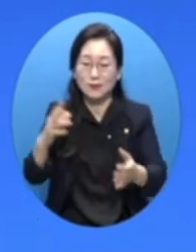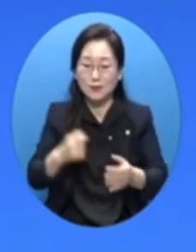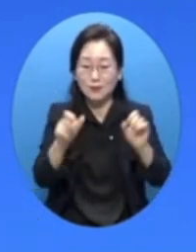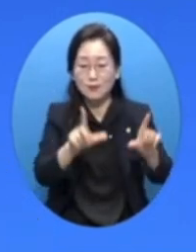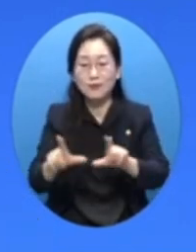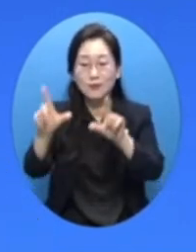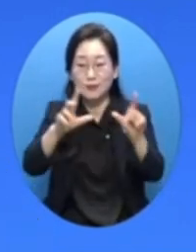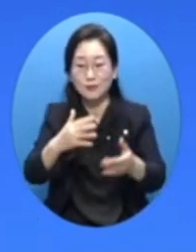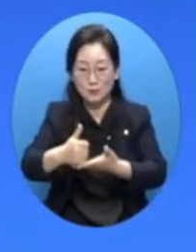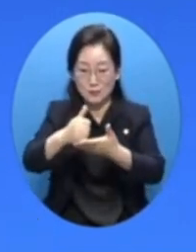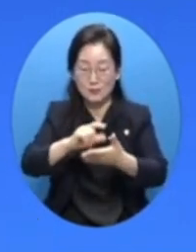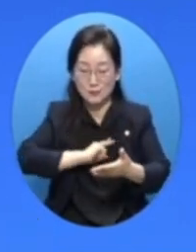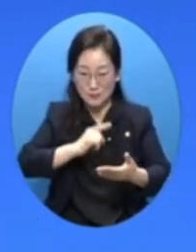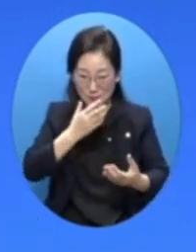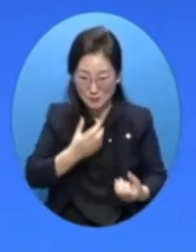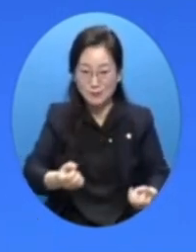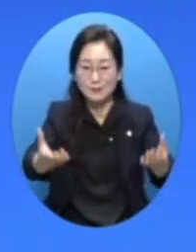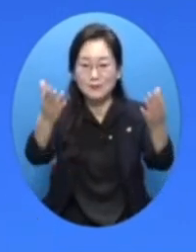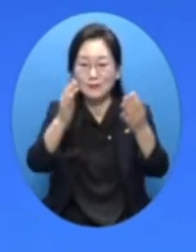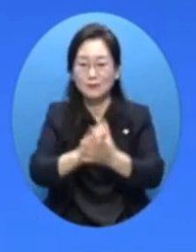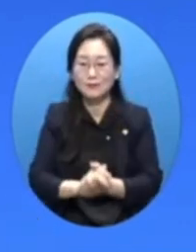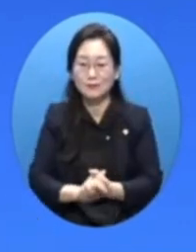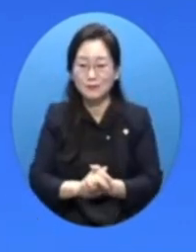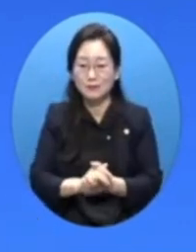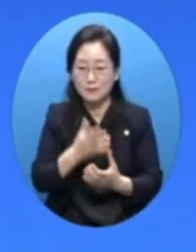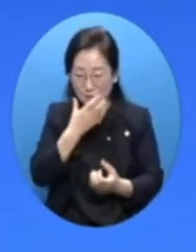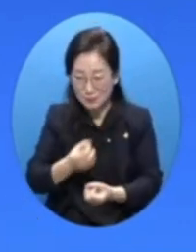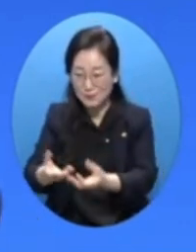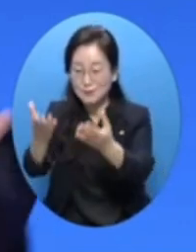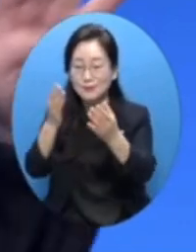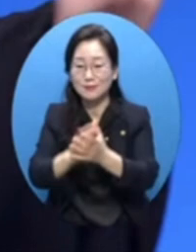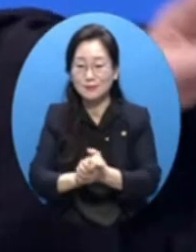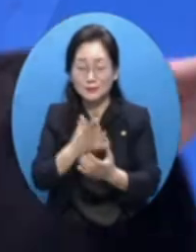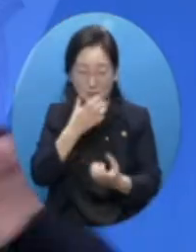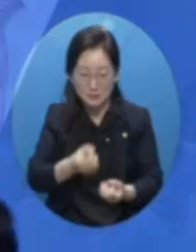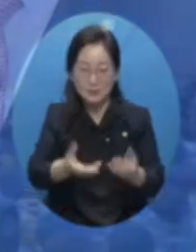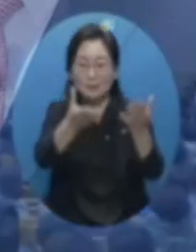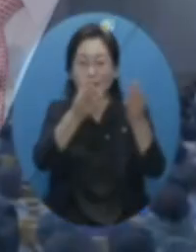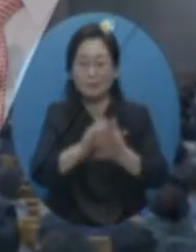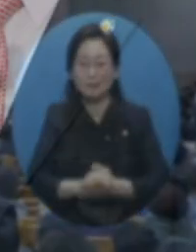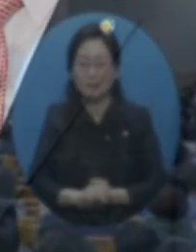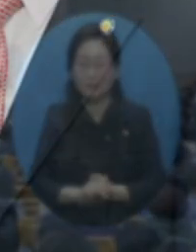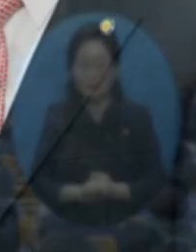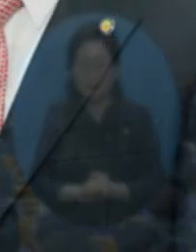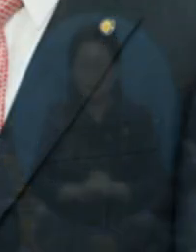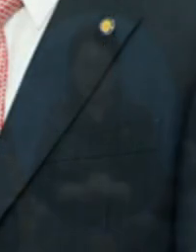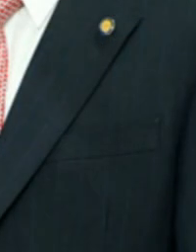여러분 모두가 되시기를 주님의 이름으로 축원합니다. 축원합니다. 축원합니다. 축원합니다.